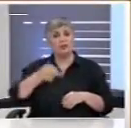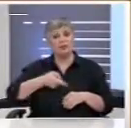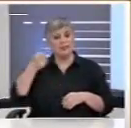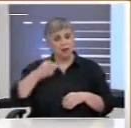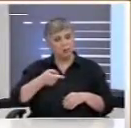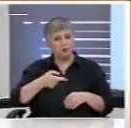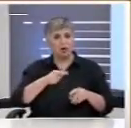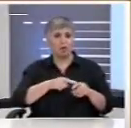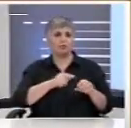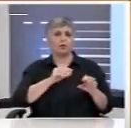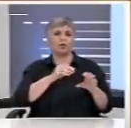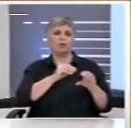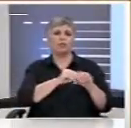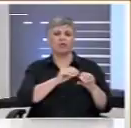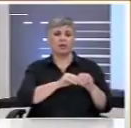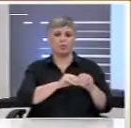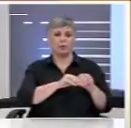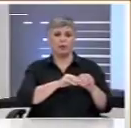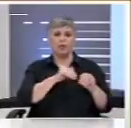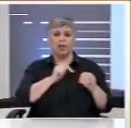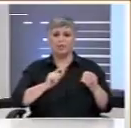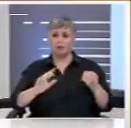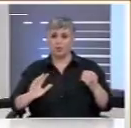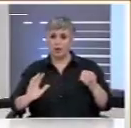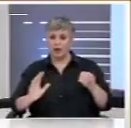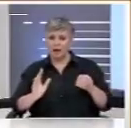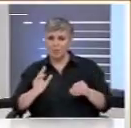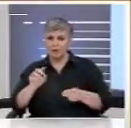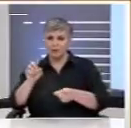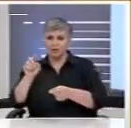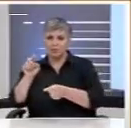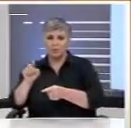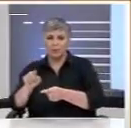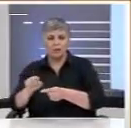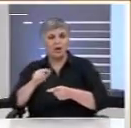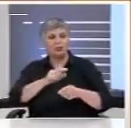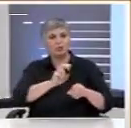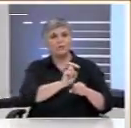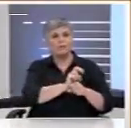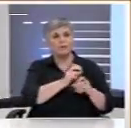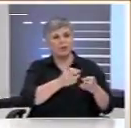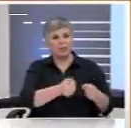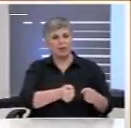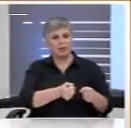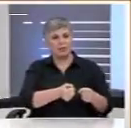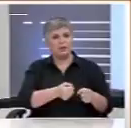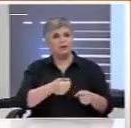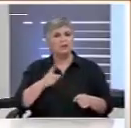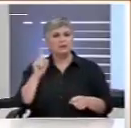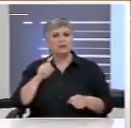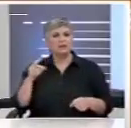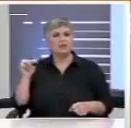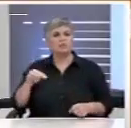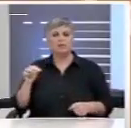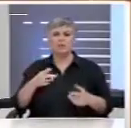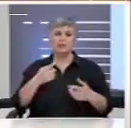άρα κάθε φορά που θα μειώνεται η ανάπτυξη θα έχουμε περισσότερο πρωτογενή πλεονάσματα. Και τι μας είπε ο κύριος Μητσοτάκης γι' αυτό? Μα τι